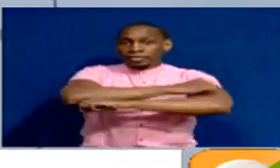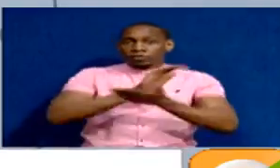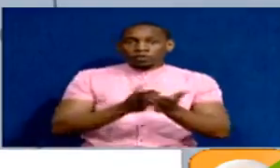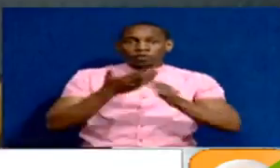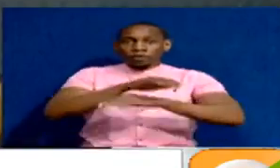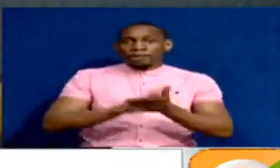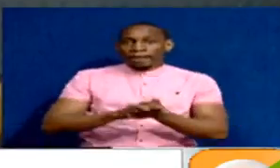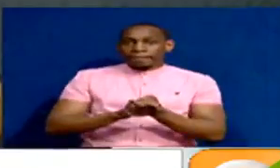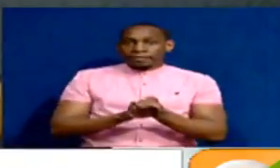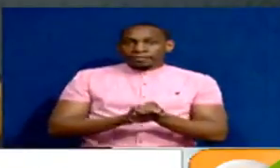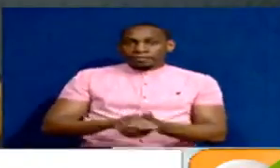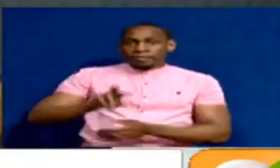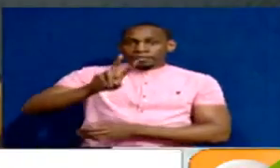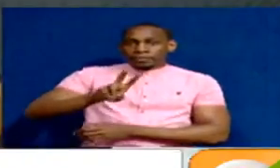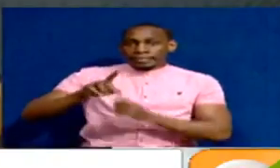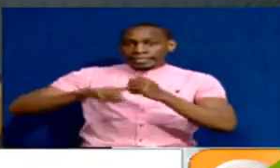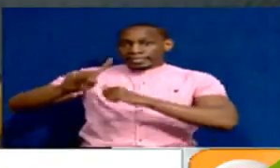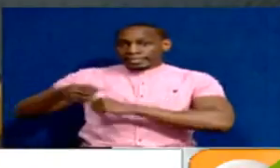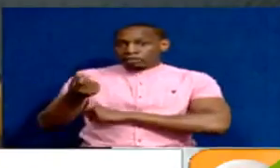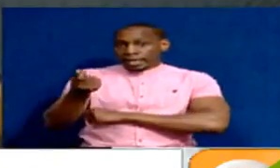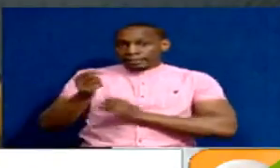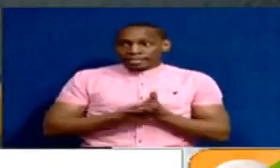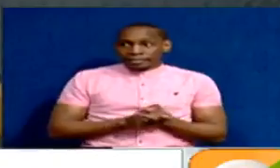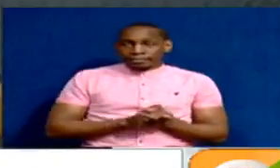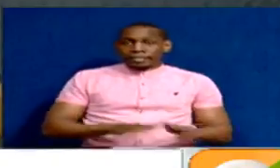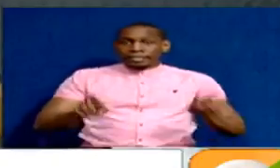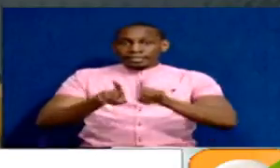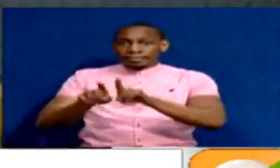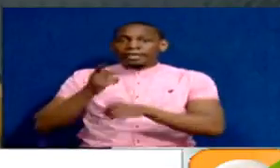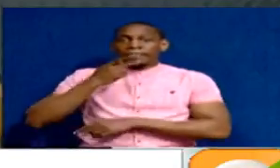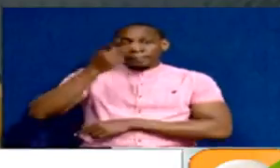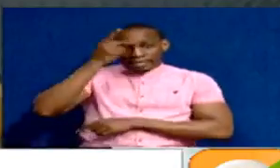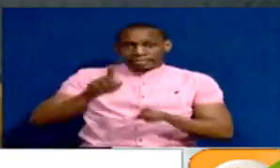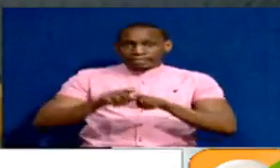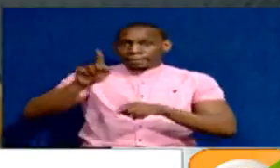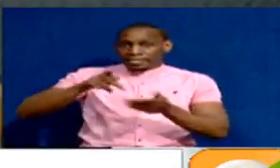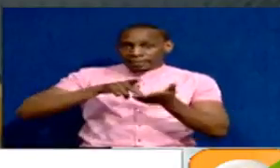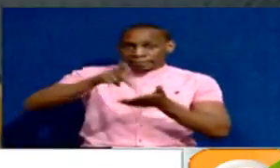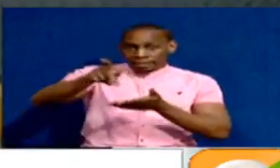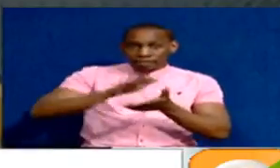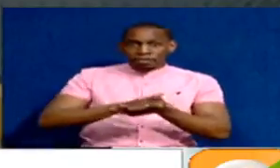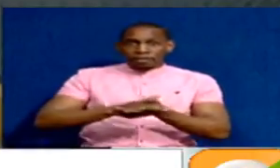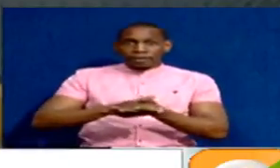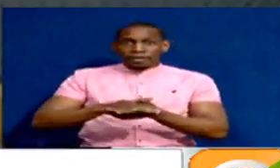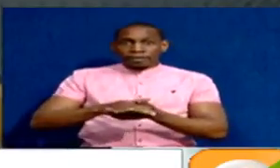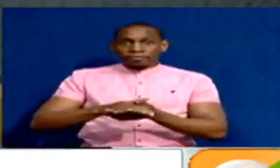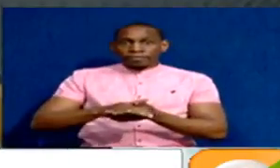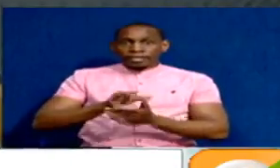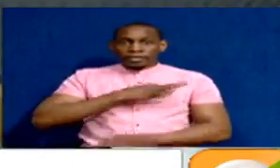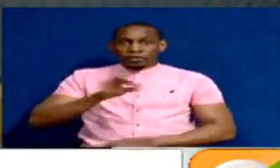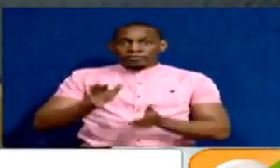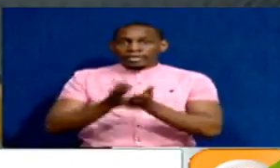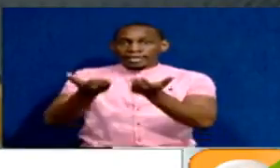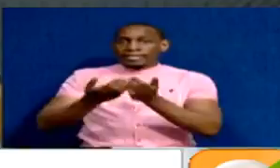ni zaidi ya shilingi 1026. Hapa mzazi bado anahitajika kugharamia sare za shule